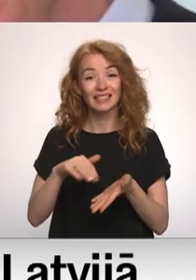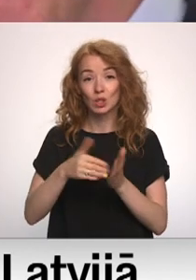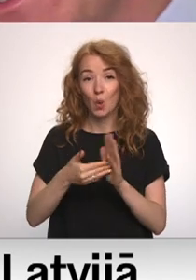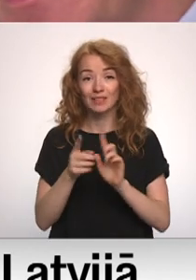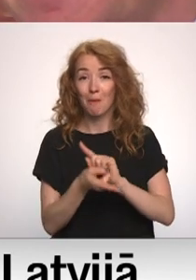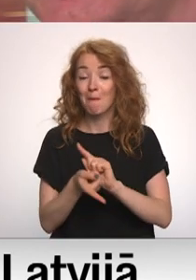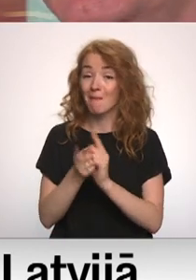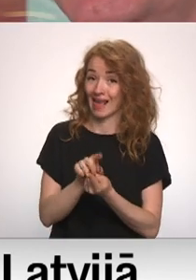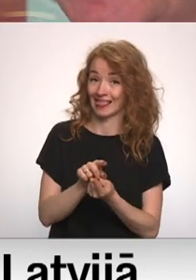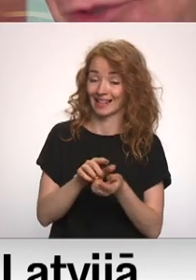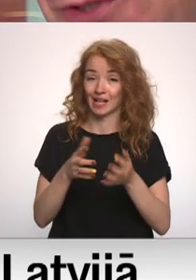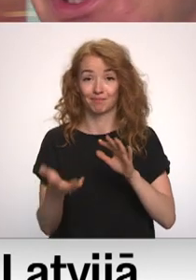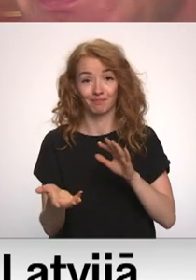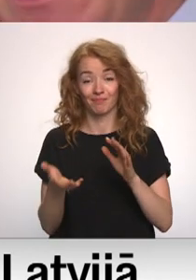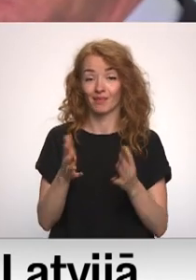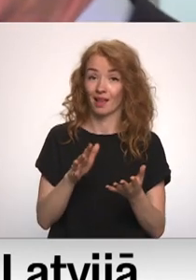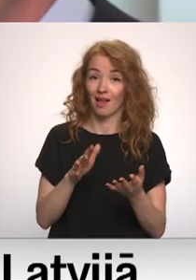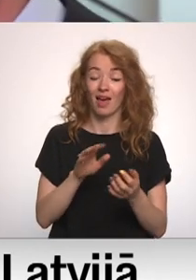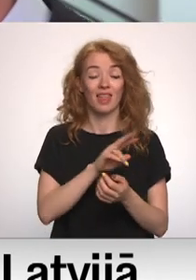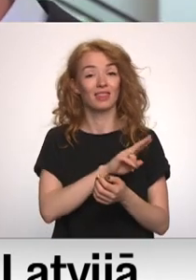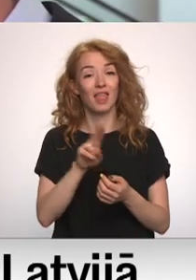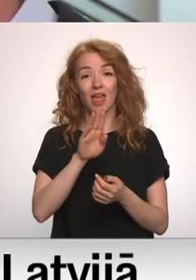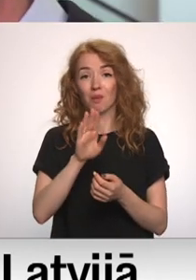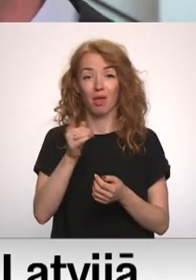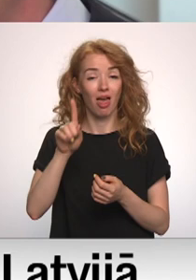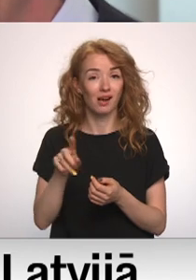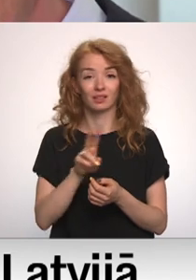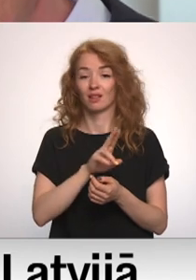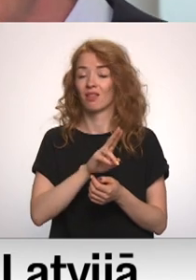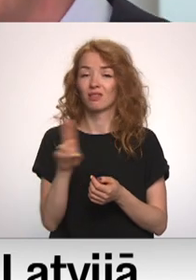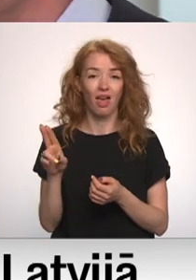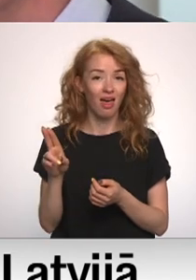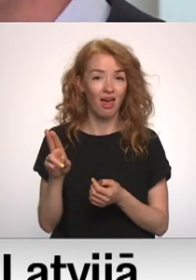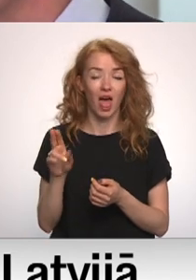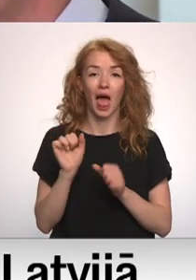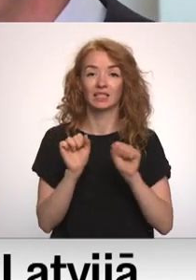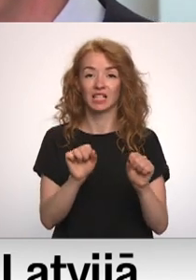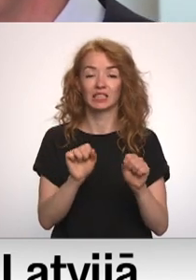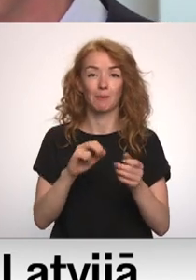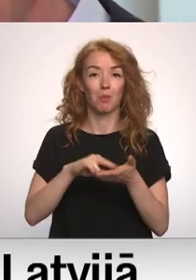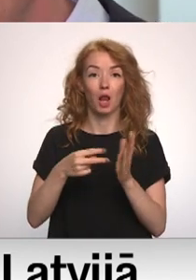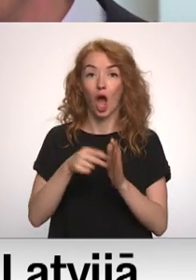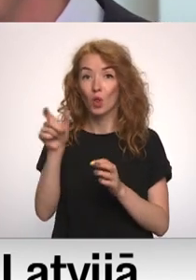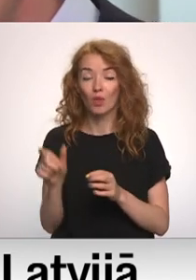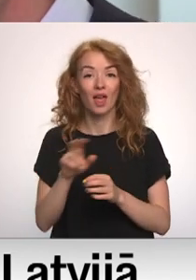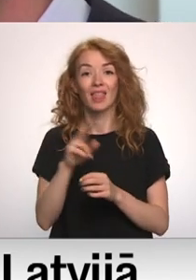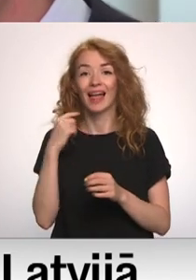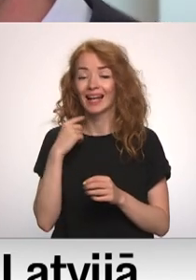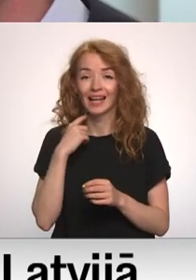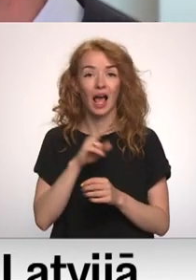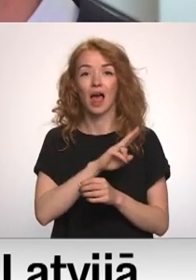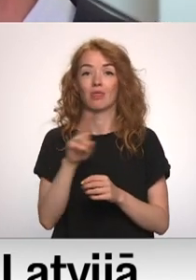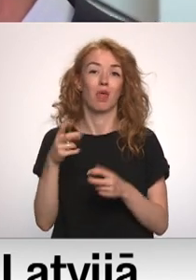ne diplomāti, nebruņoto spēku eksperti, ne aizsardzības plānotāji, ne Rīgā, ne Briselē,